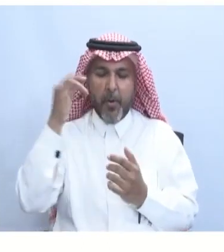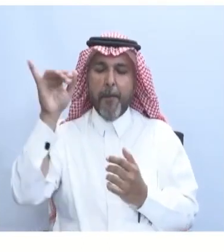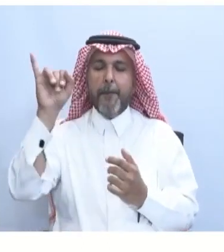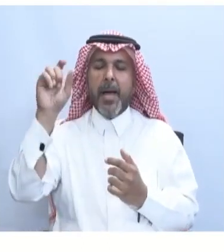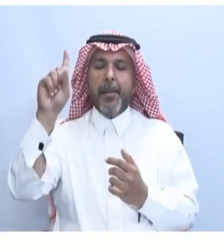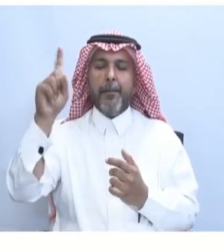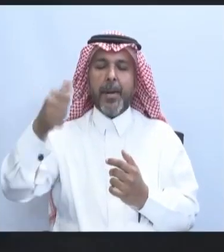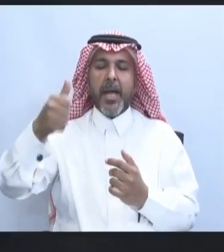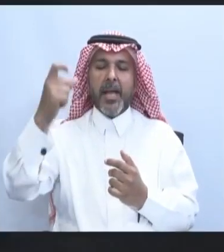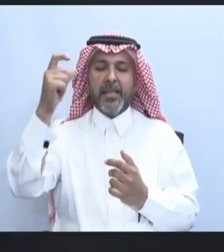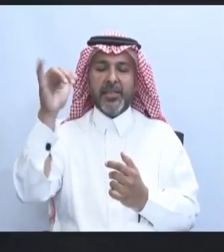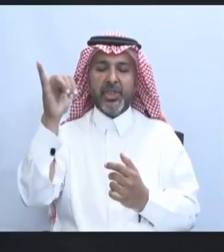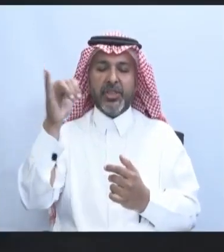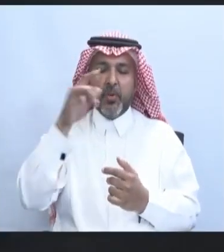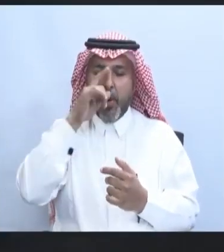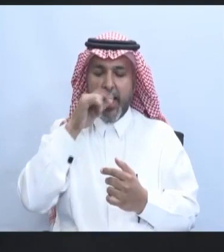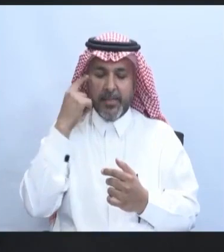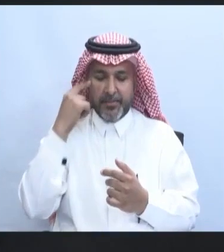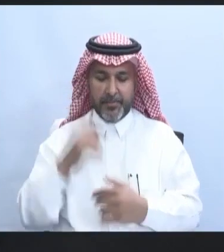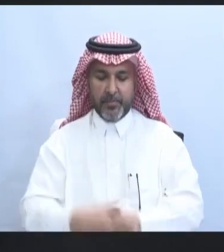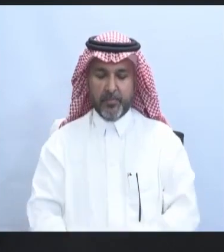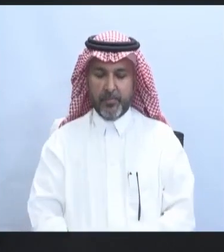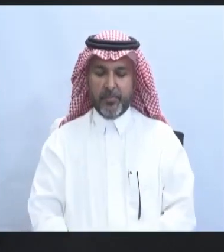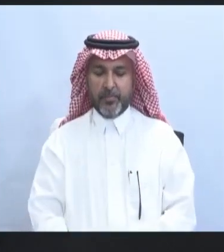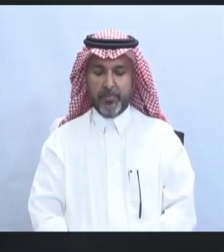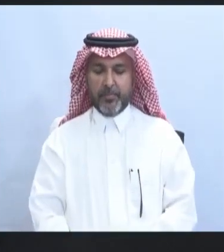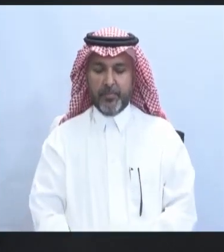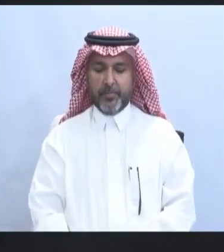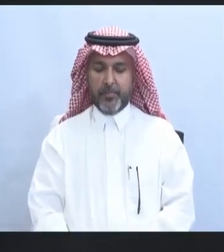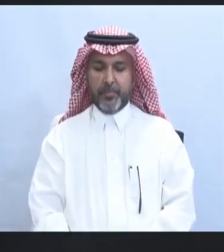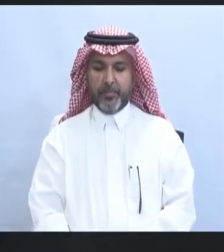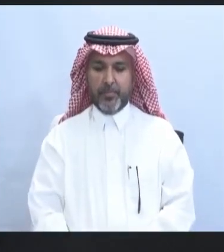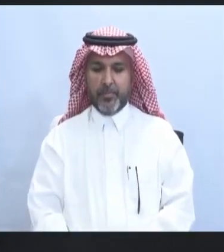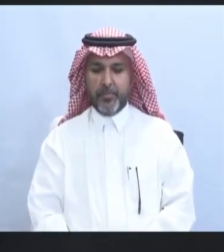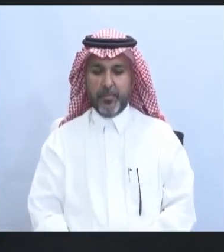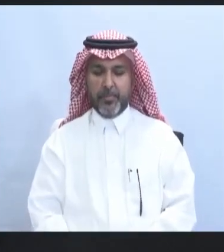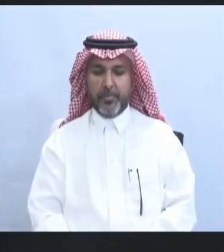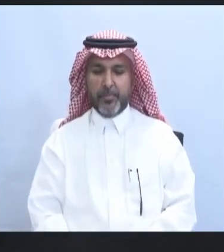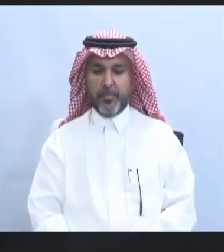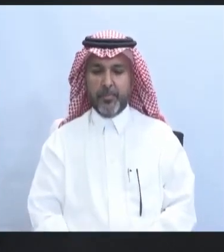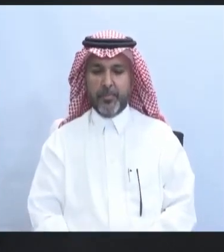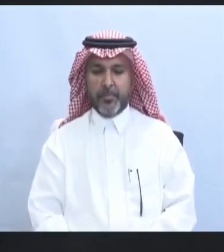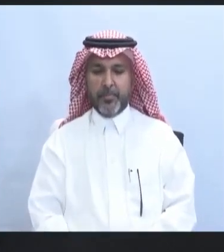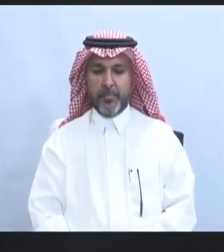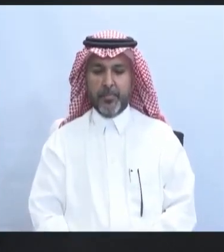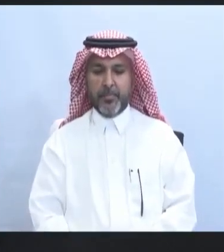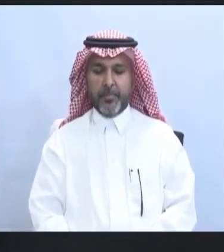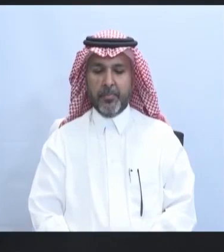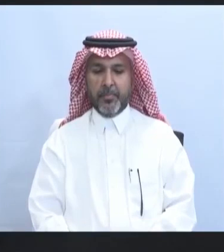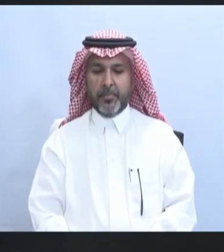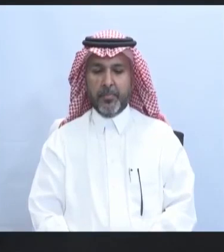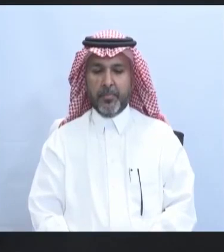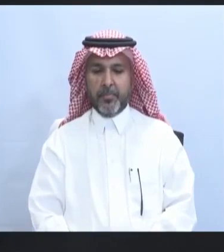حضاره انسانيه تضمن لكل من يعيش في المجتمعات تضمن له ماذا الحياه الكريمه